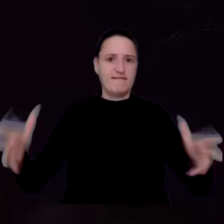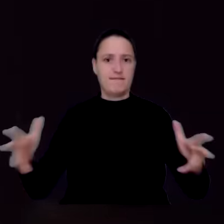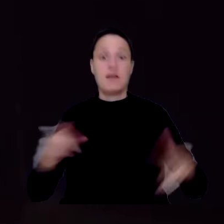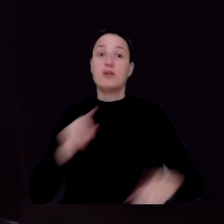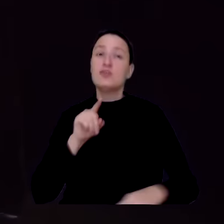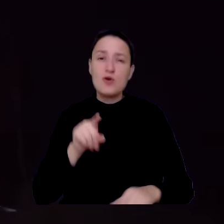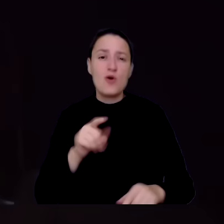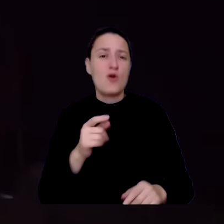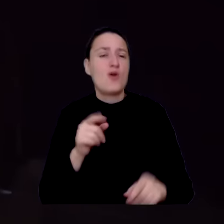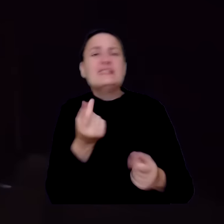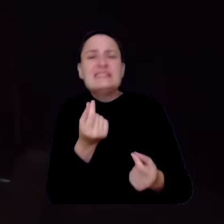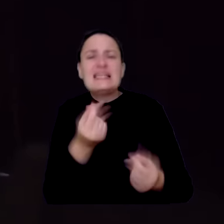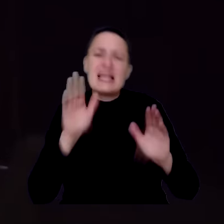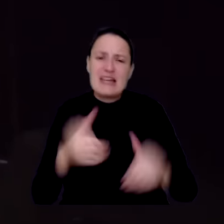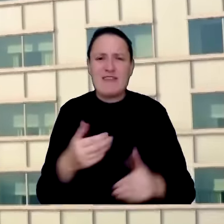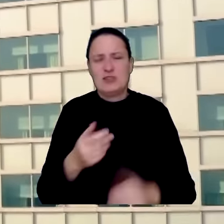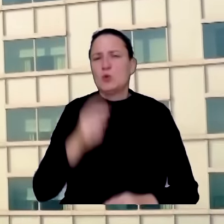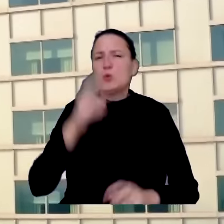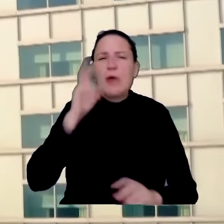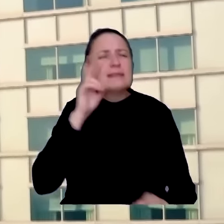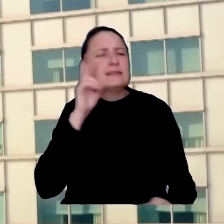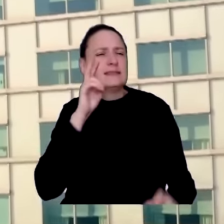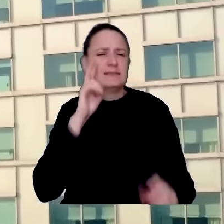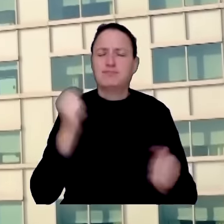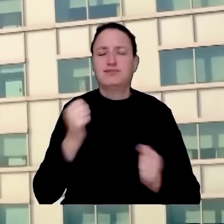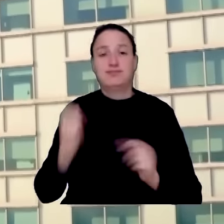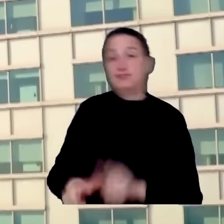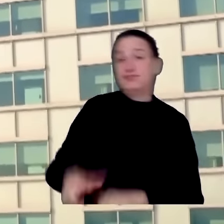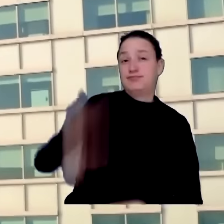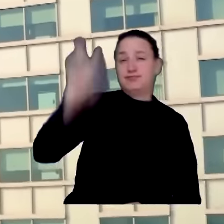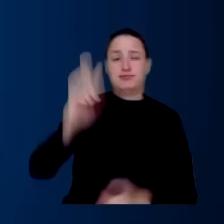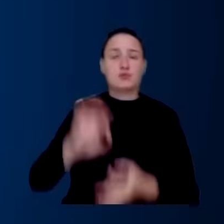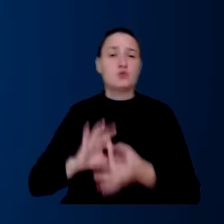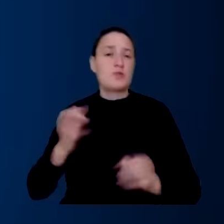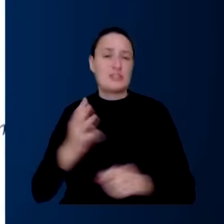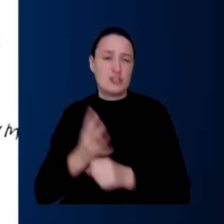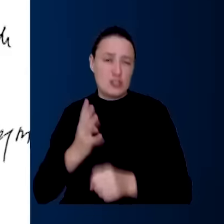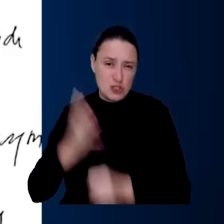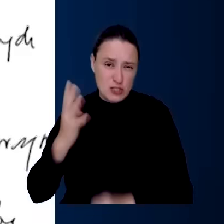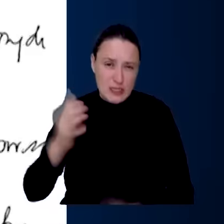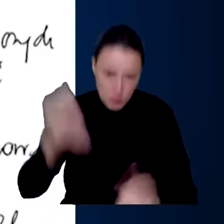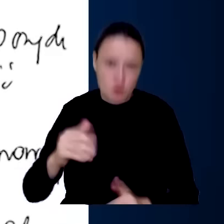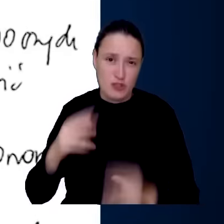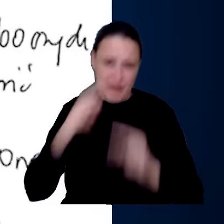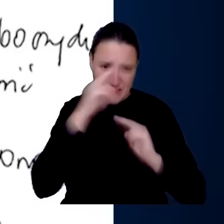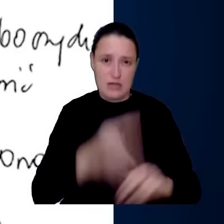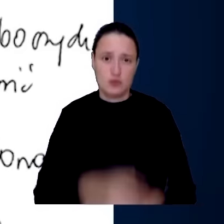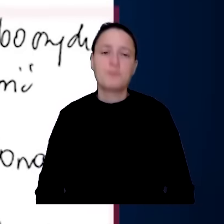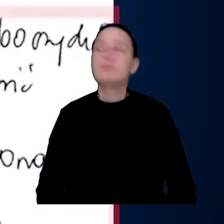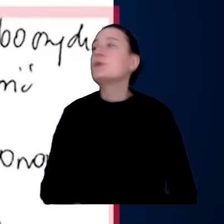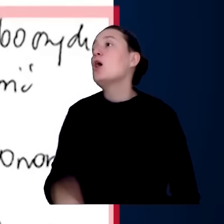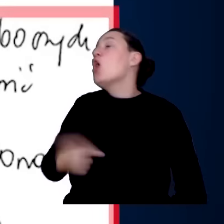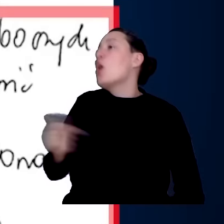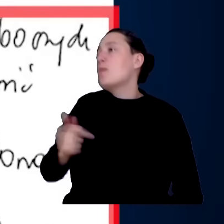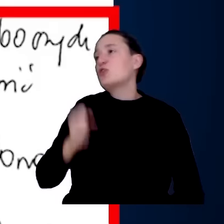mogłaby wynająć nawet super ekskluzywny apartament w Wieżowcu na Złotej 44. Z uwagi na obowiązki poselskie, dużą